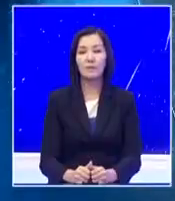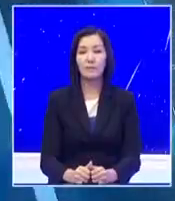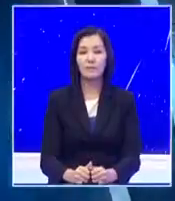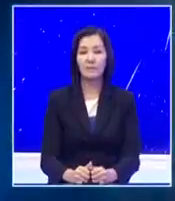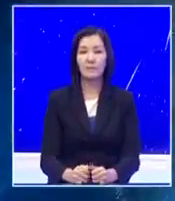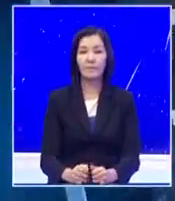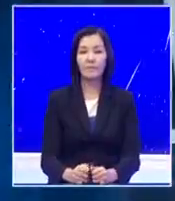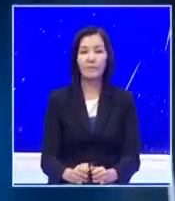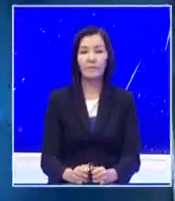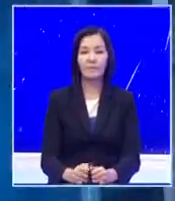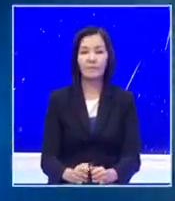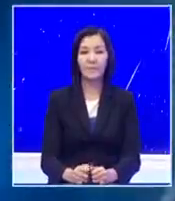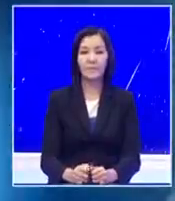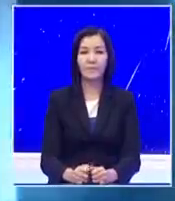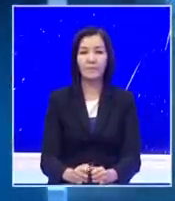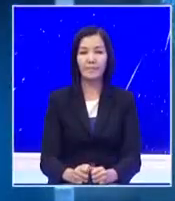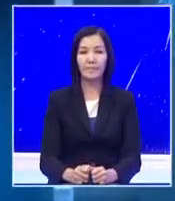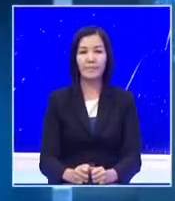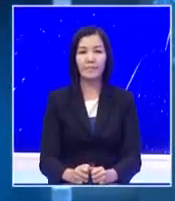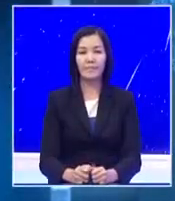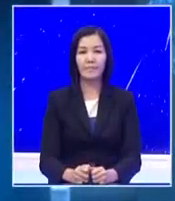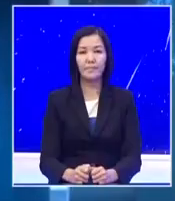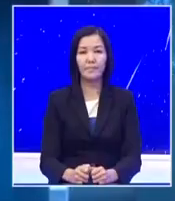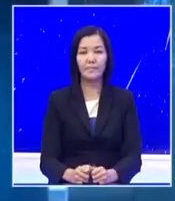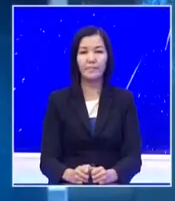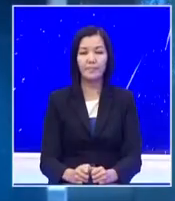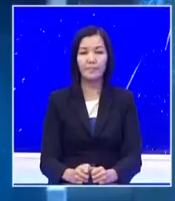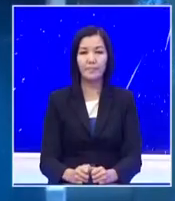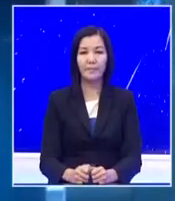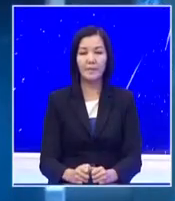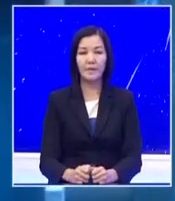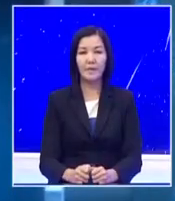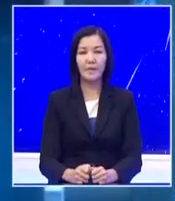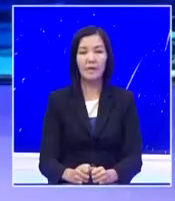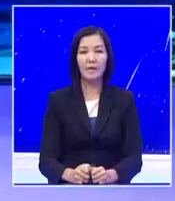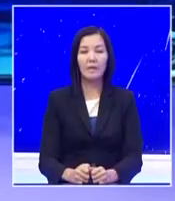Әмина Құдайберген, Ержан Дүйсен, Жетісу арнасы, Алакөл ауданынан.